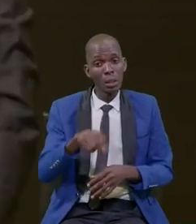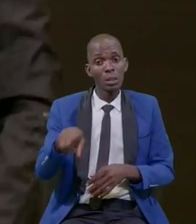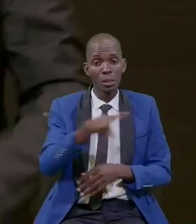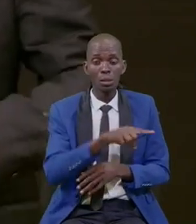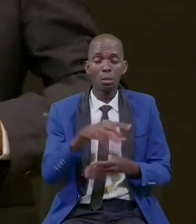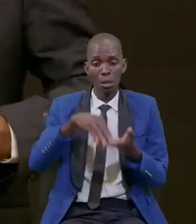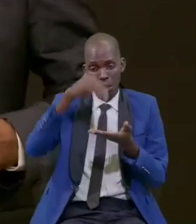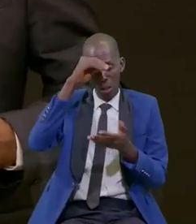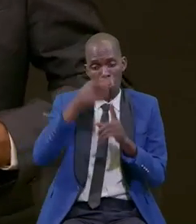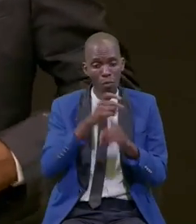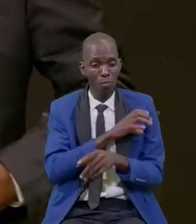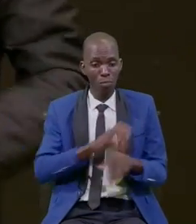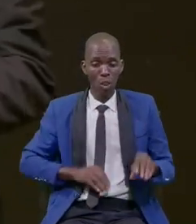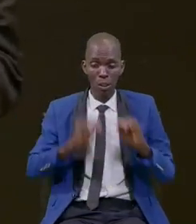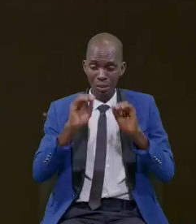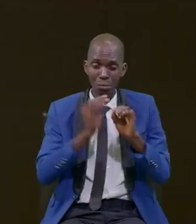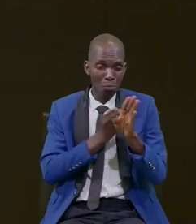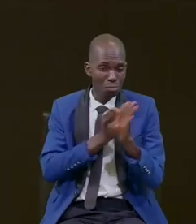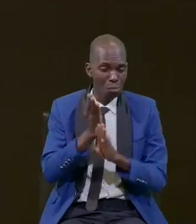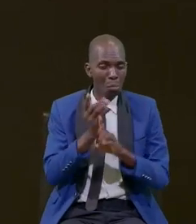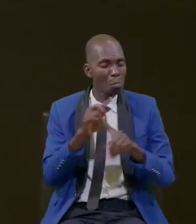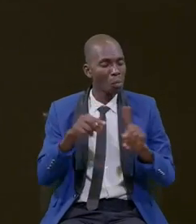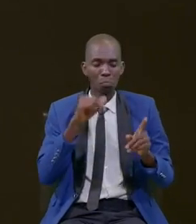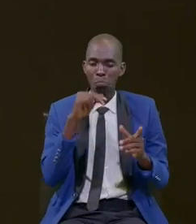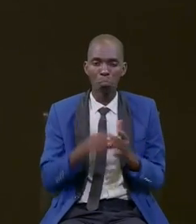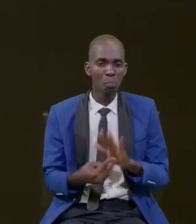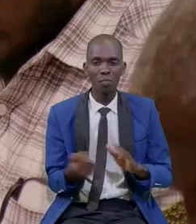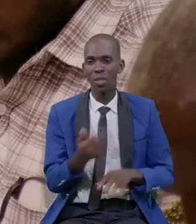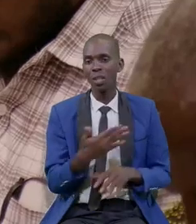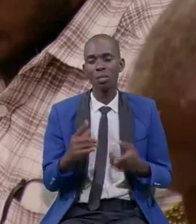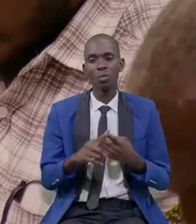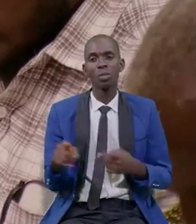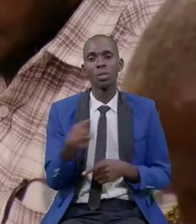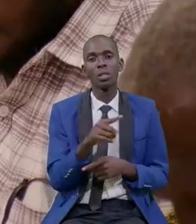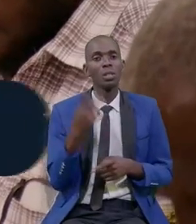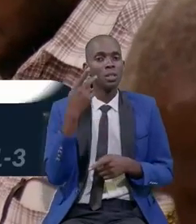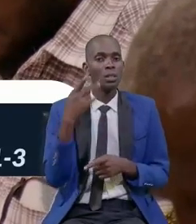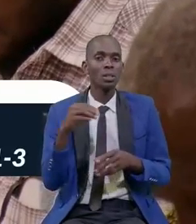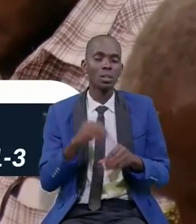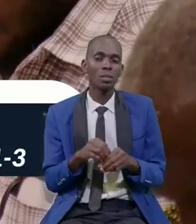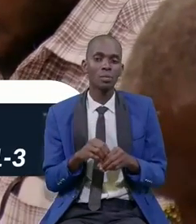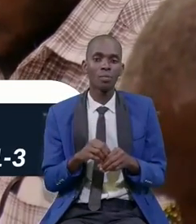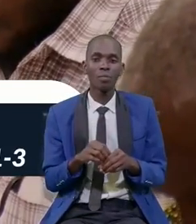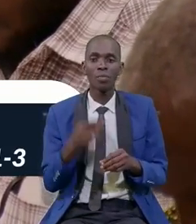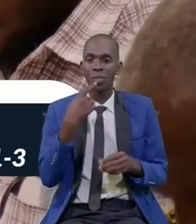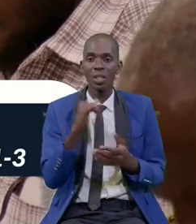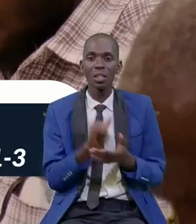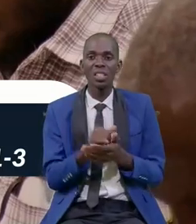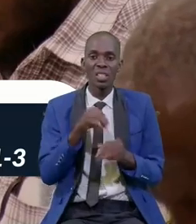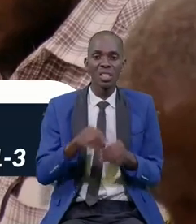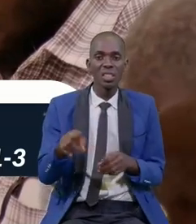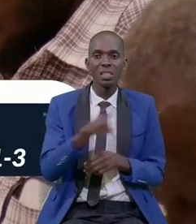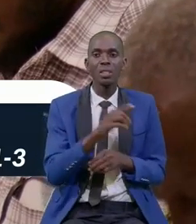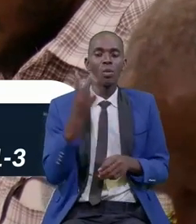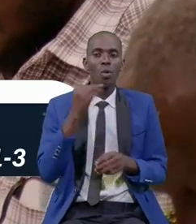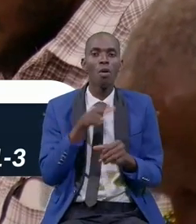entendu directement de Christ. Nous allons à Matthieu 13, verset 14, qui dit, « Et pour eux